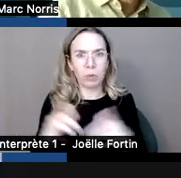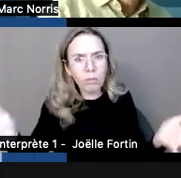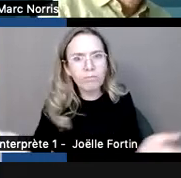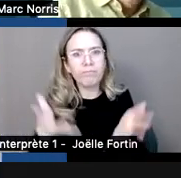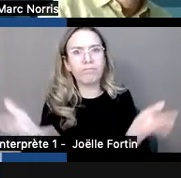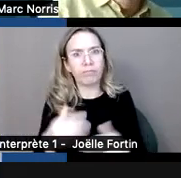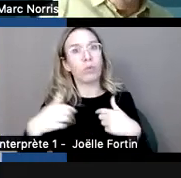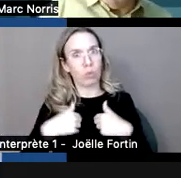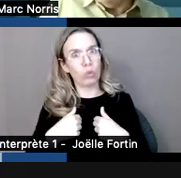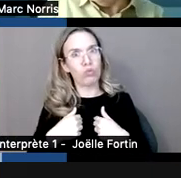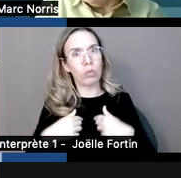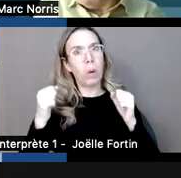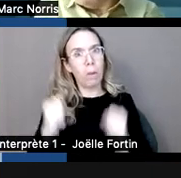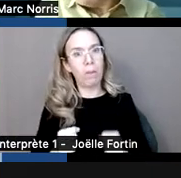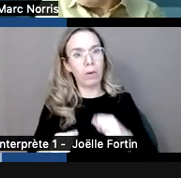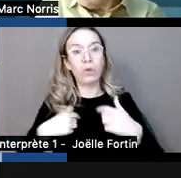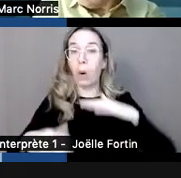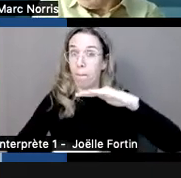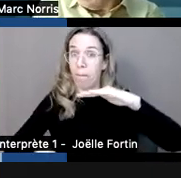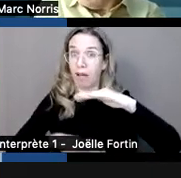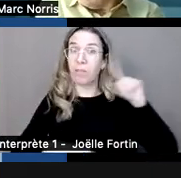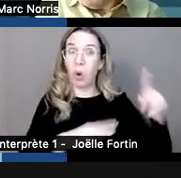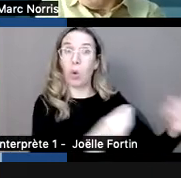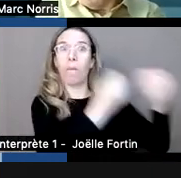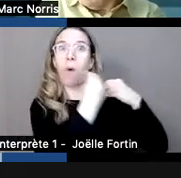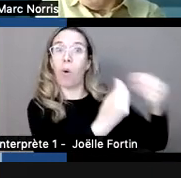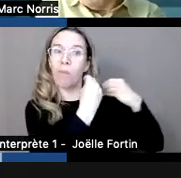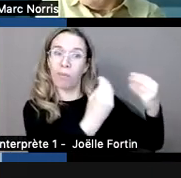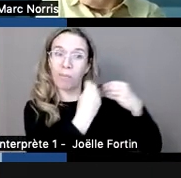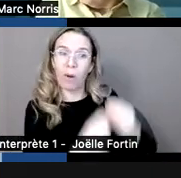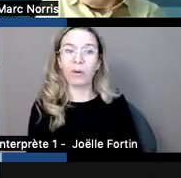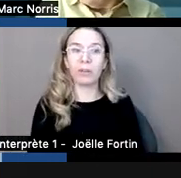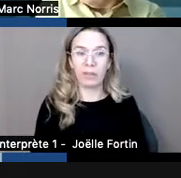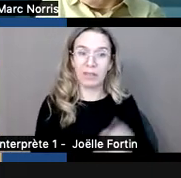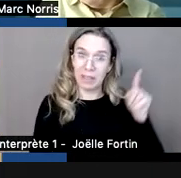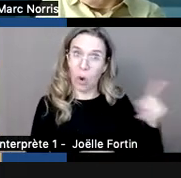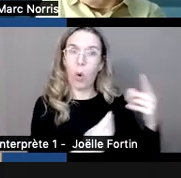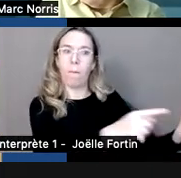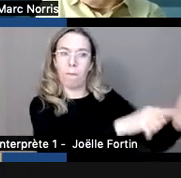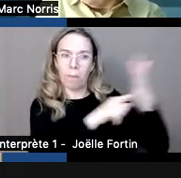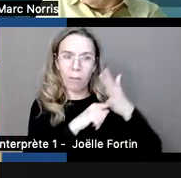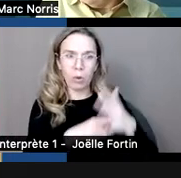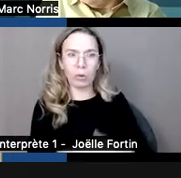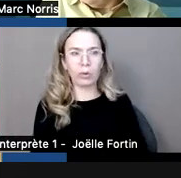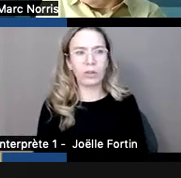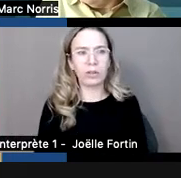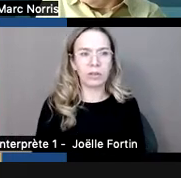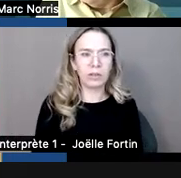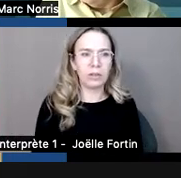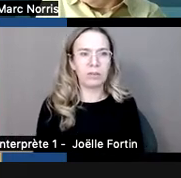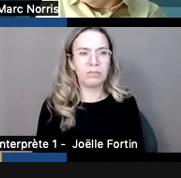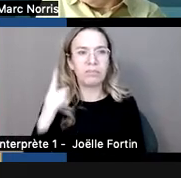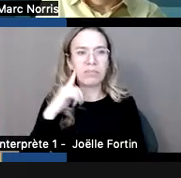C'est nous qui sommes en position basse et c'est eux qui nous apprennent, en fait. C'est eux qui nous montrent.